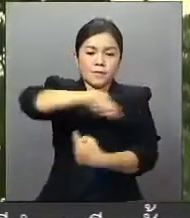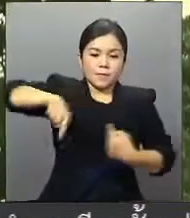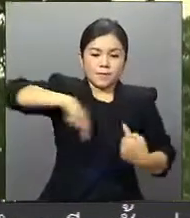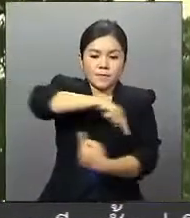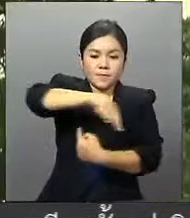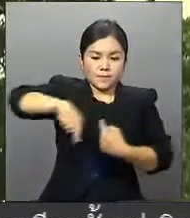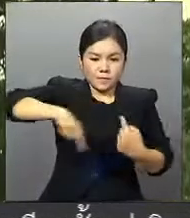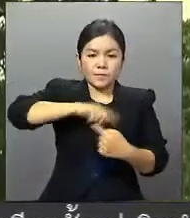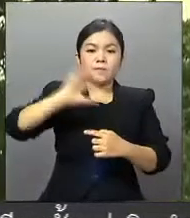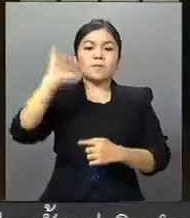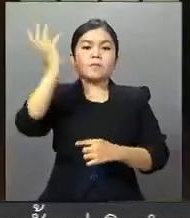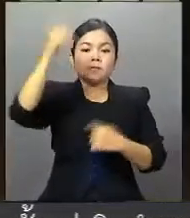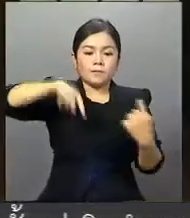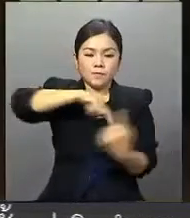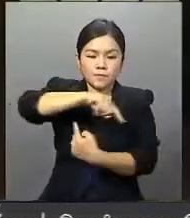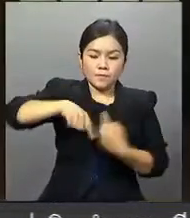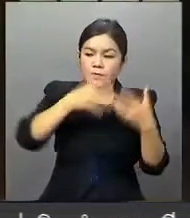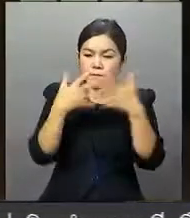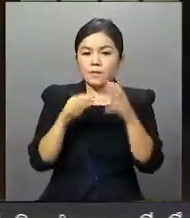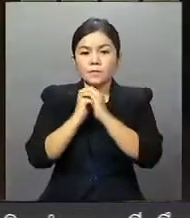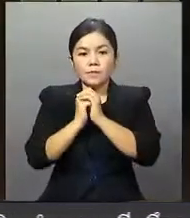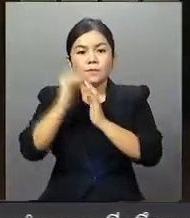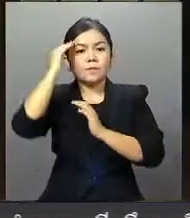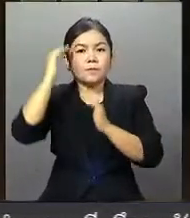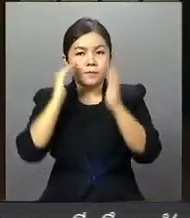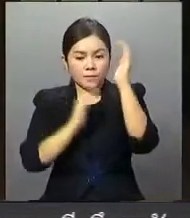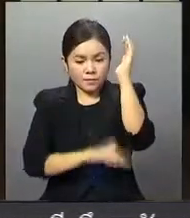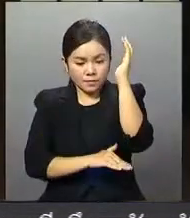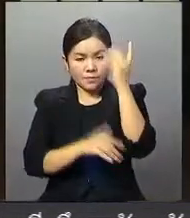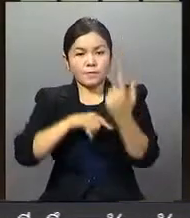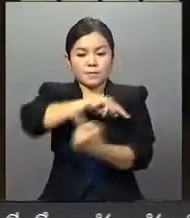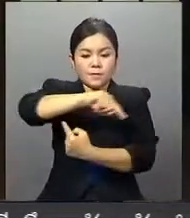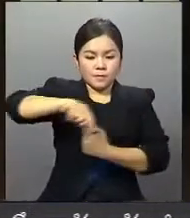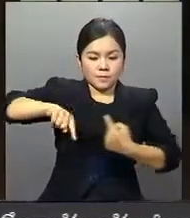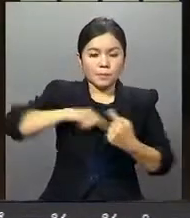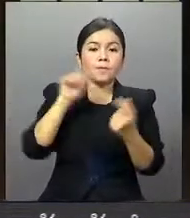ลายประเทศทั่วโลกไม่ว่าจะเป็นสหรัฐจีนและเกาหลีใต้ก่อนที่จะวนกลับมา